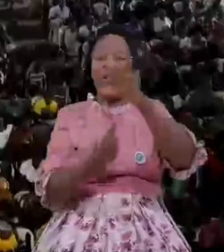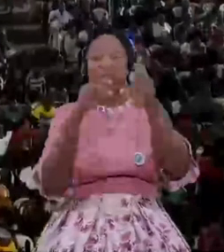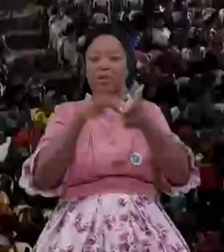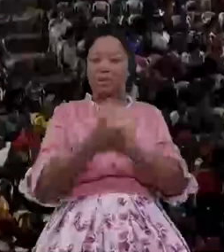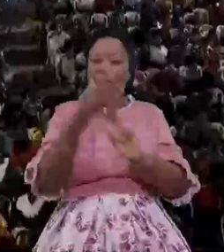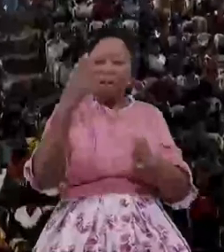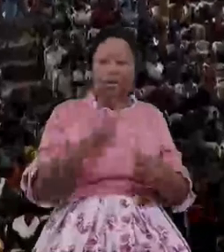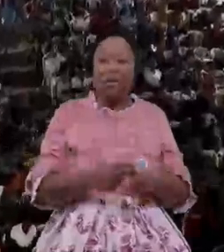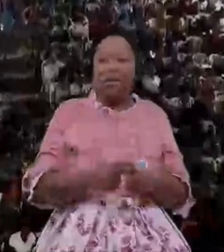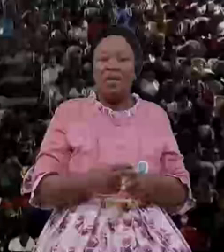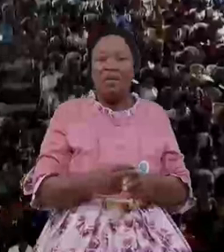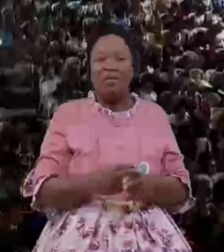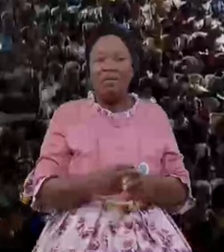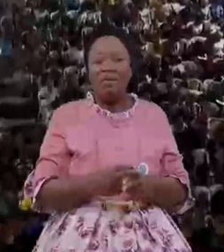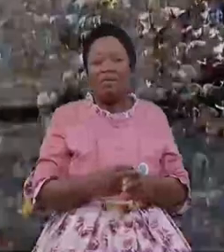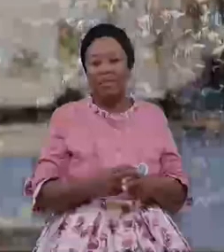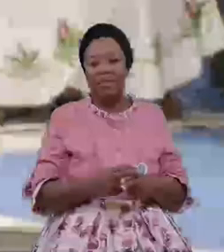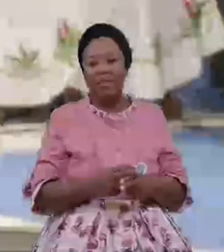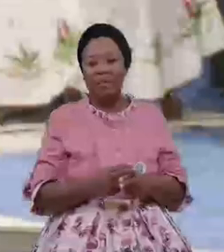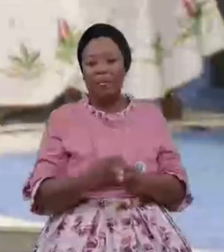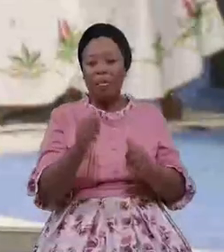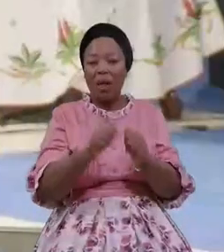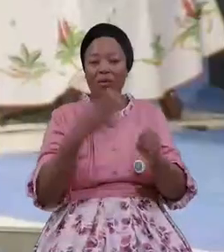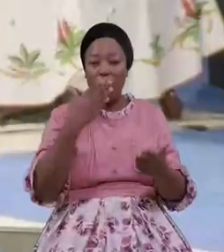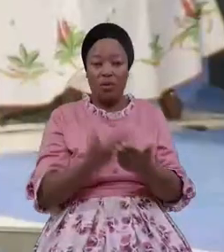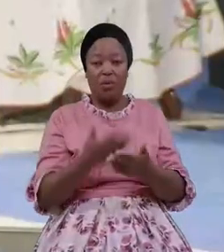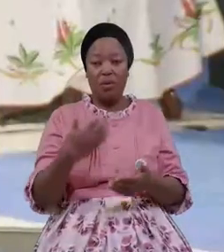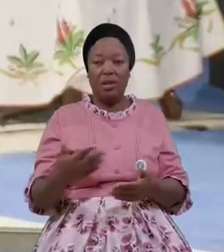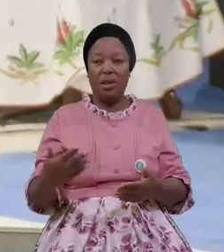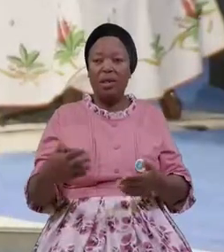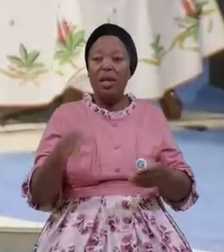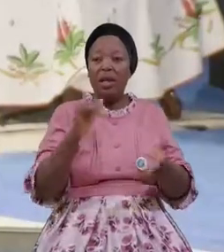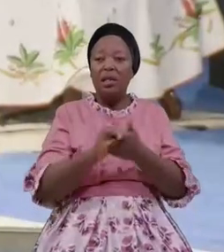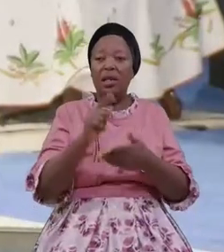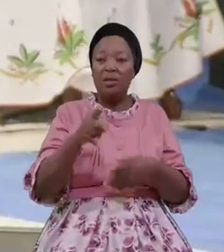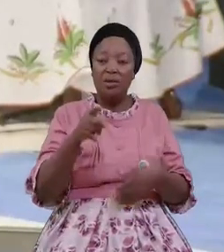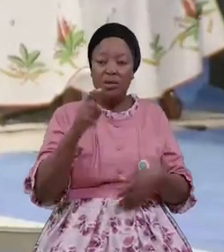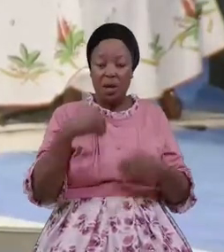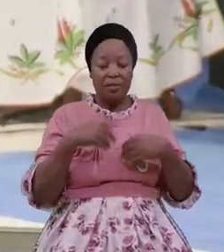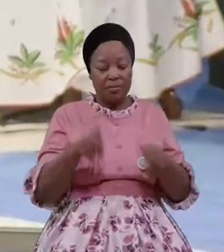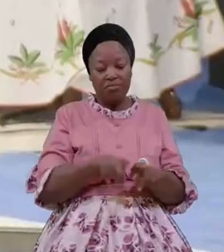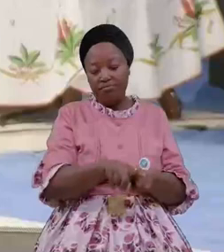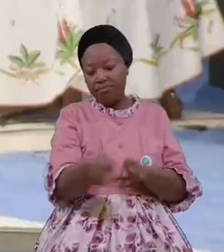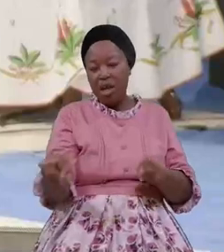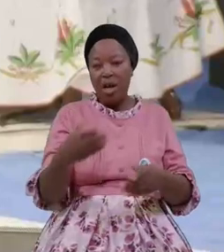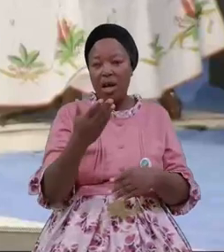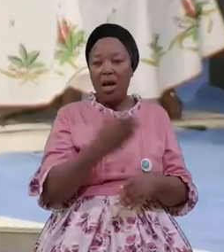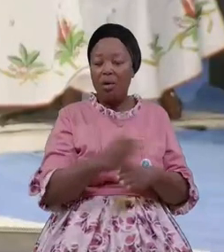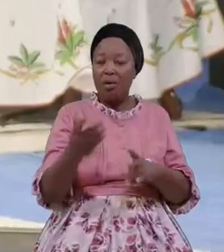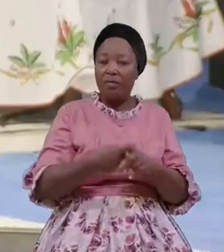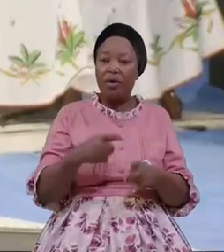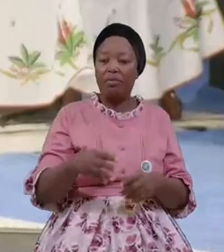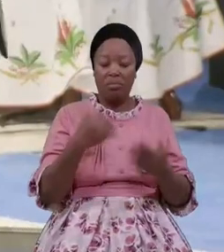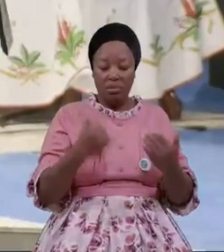êtes tombé vous allez y retourner les bonnes choses dont vous êtes égaré ce